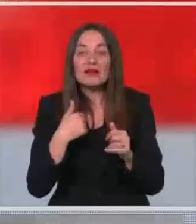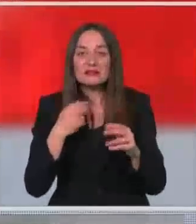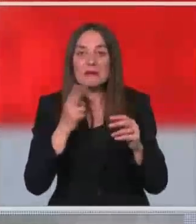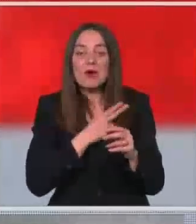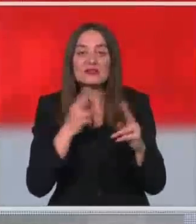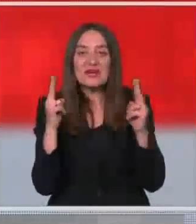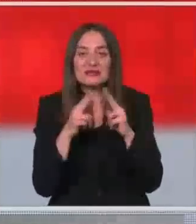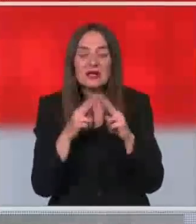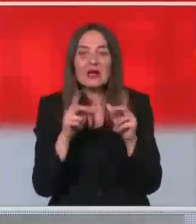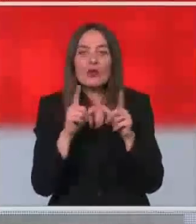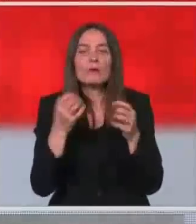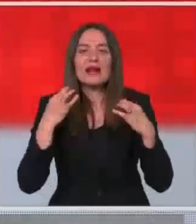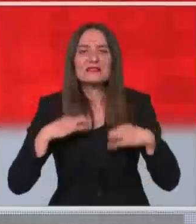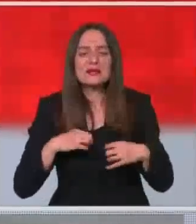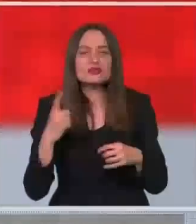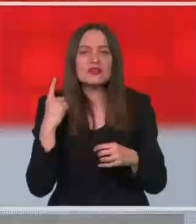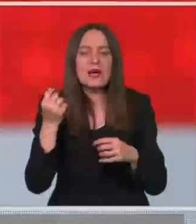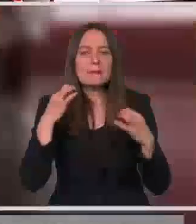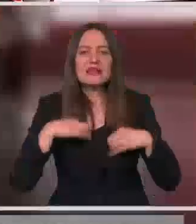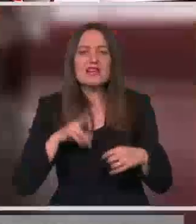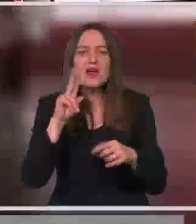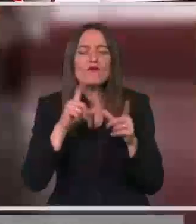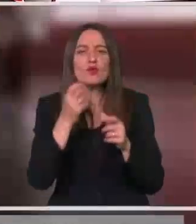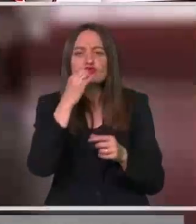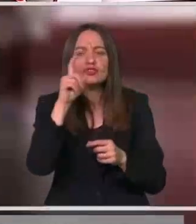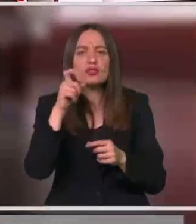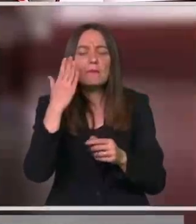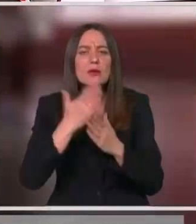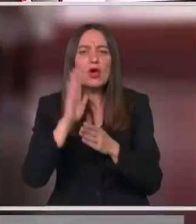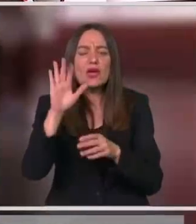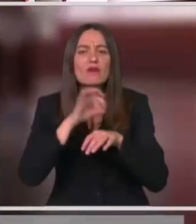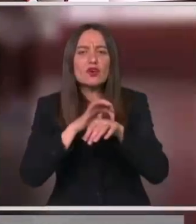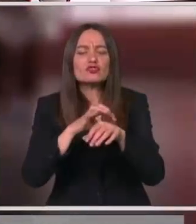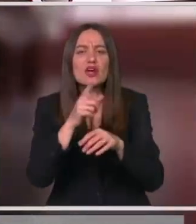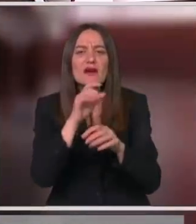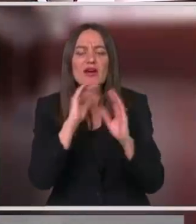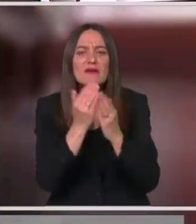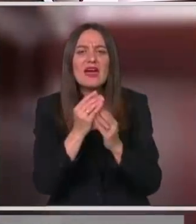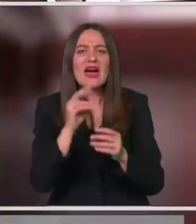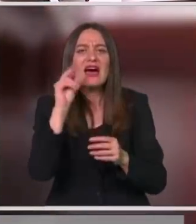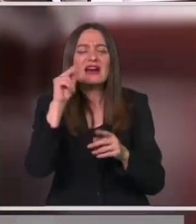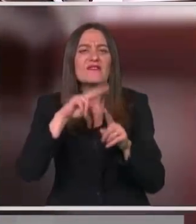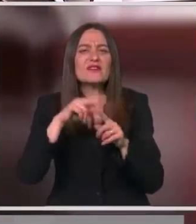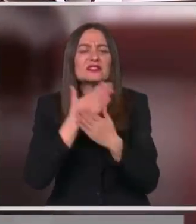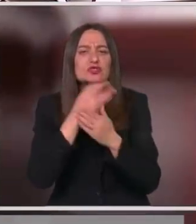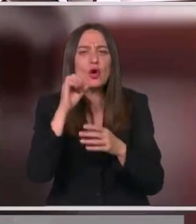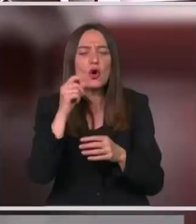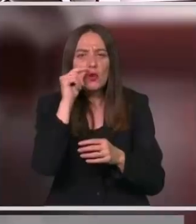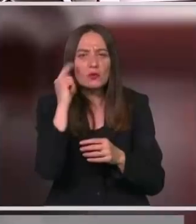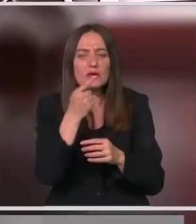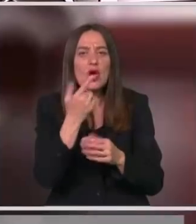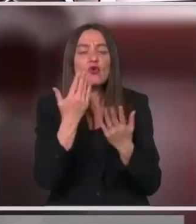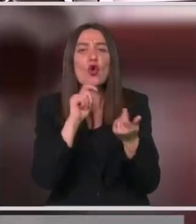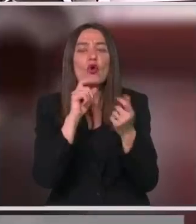sastanak u predsjedništvu sa predsjednikom Vučićem, tu je bio njegov šef kabineta, ljudi iz RFZO-a. I sada radi se, da vam kažem koliko se svijet